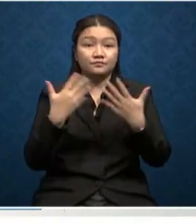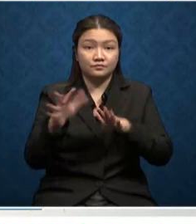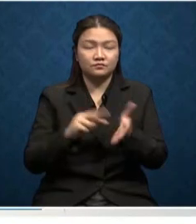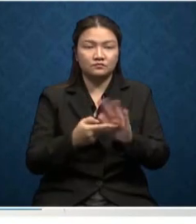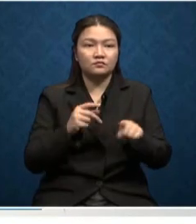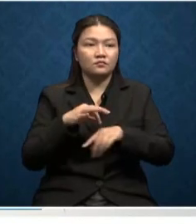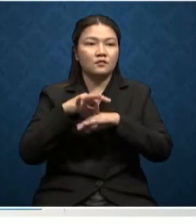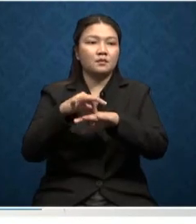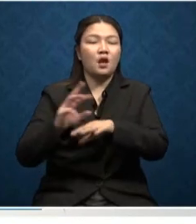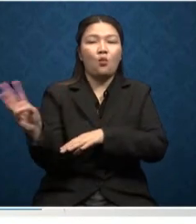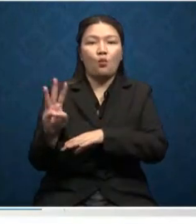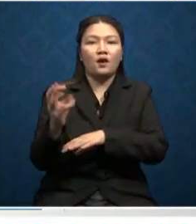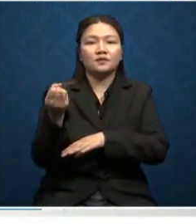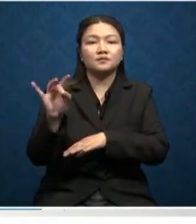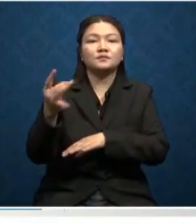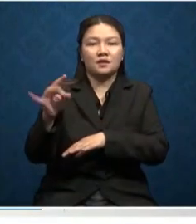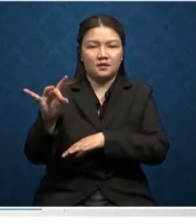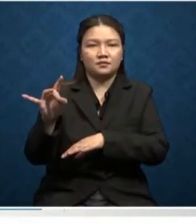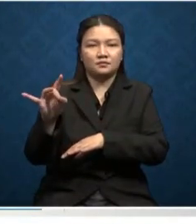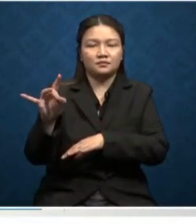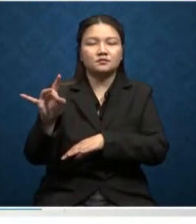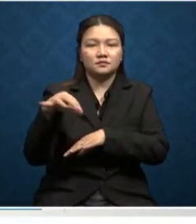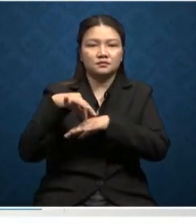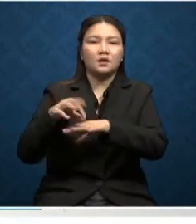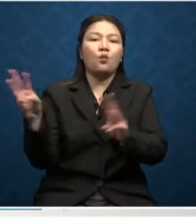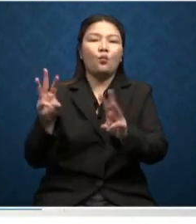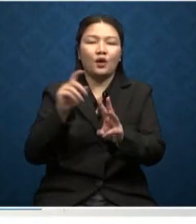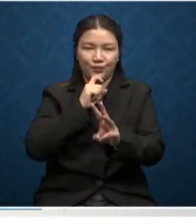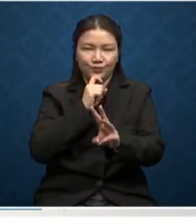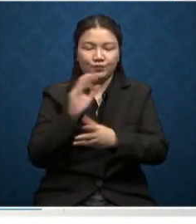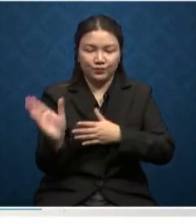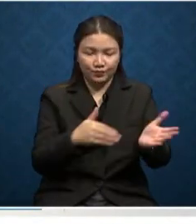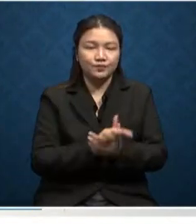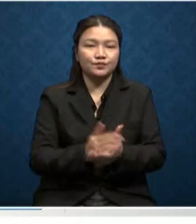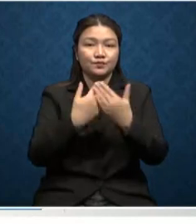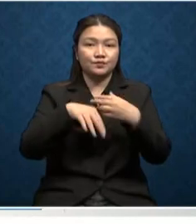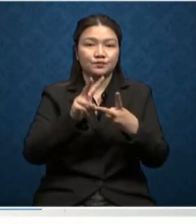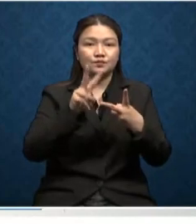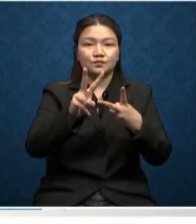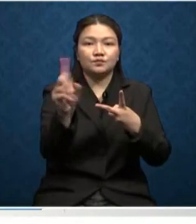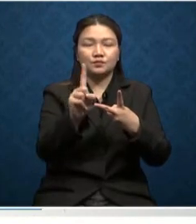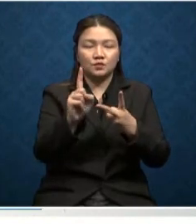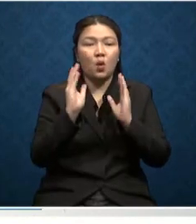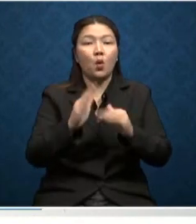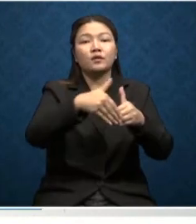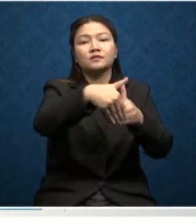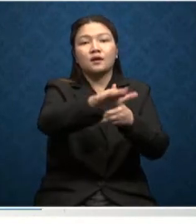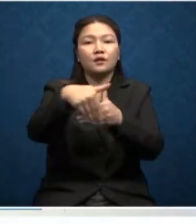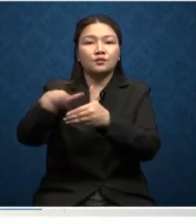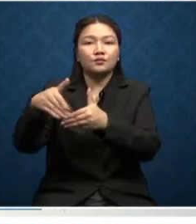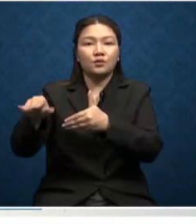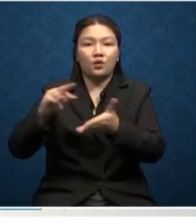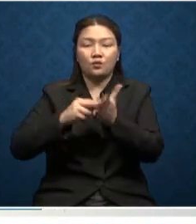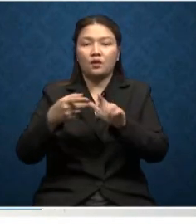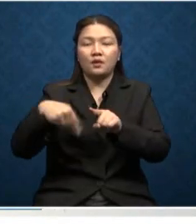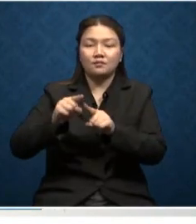น่งยังว่างอยู่18อัตราส่วนที่2การคัดเลือกบุคคลภายนอกซึ่งมิได้ดำรงตำ